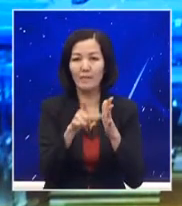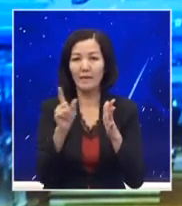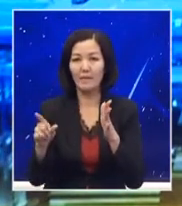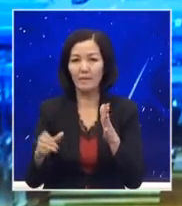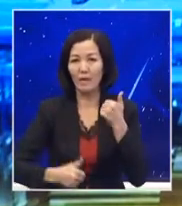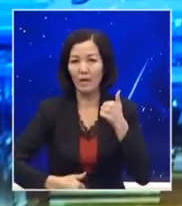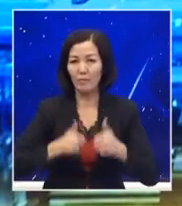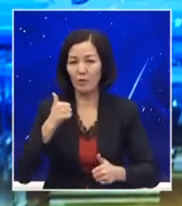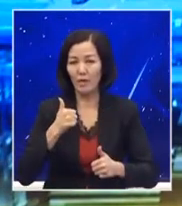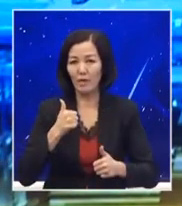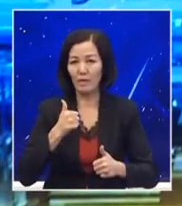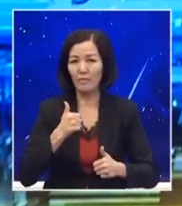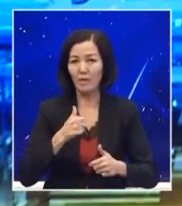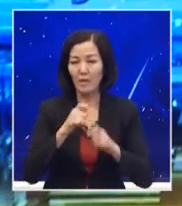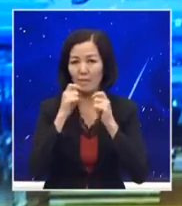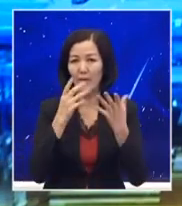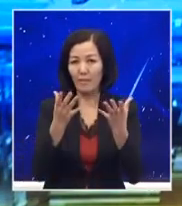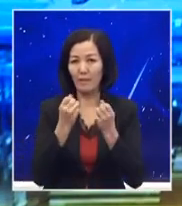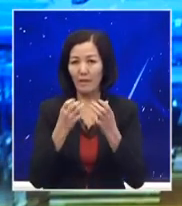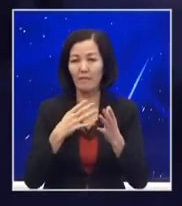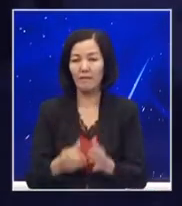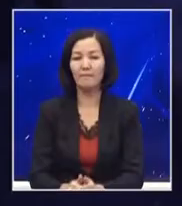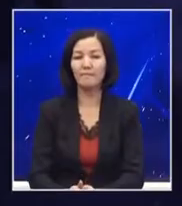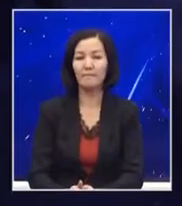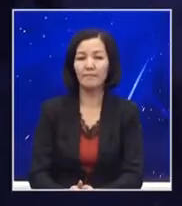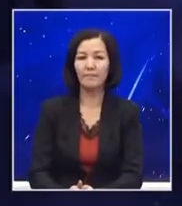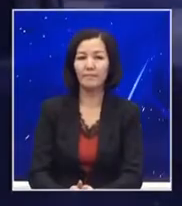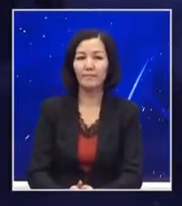азаматының абыройы артып, мерейі тасыды.